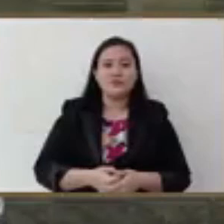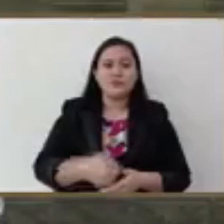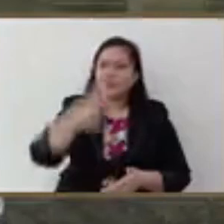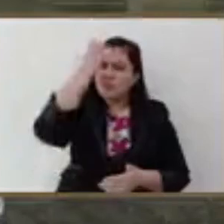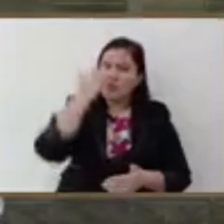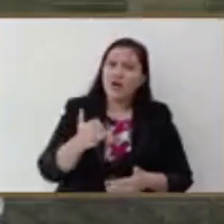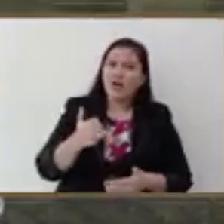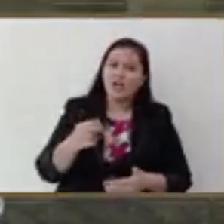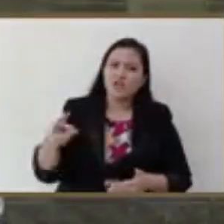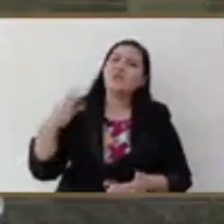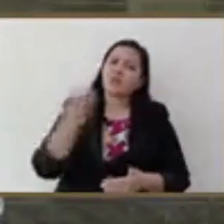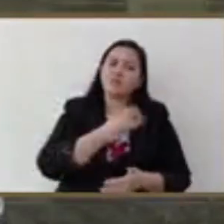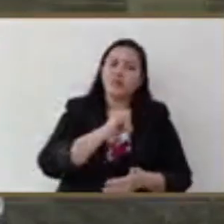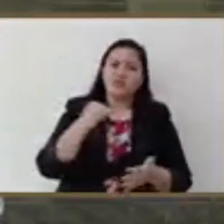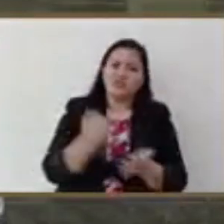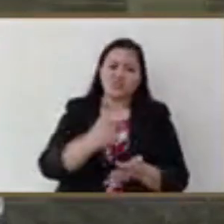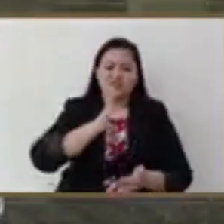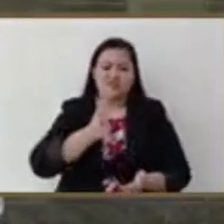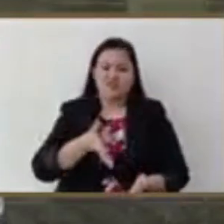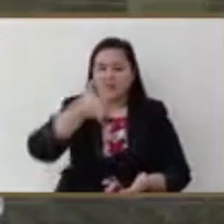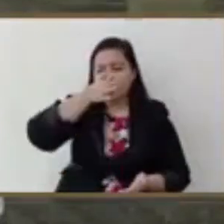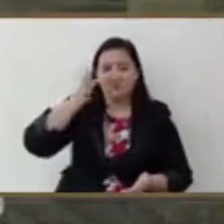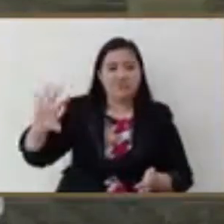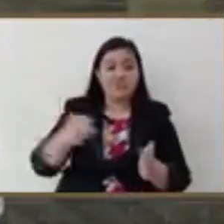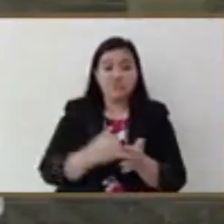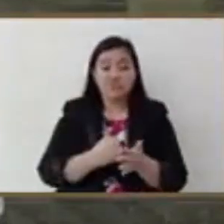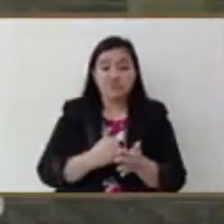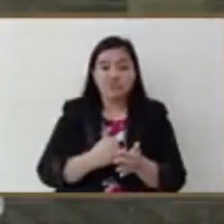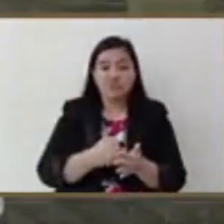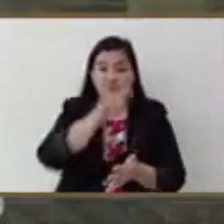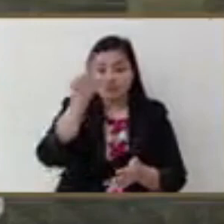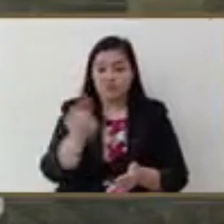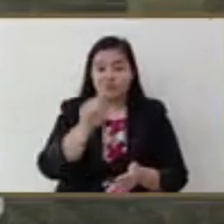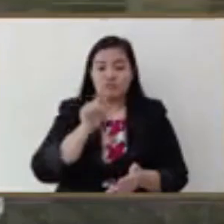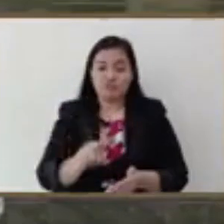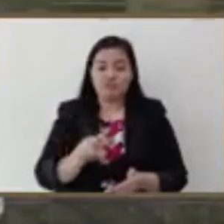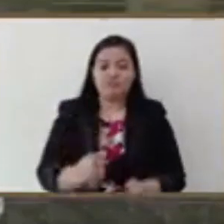natin? We should not miss it. Are you still with me?